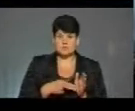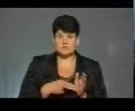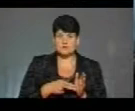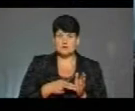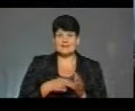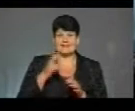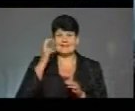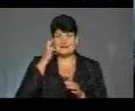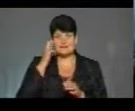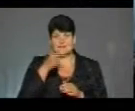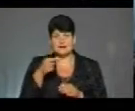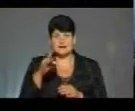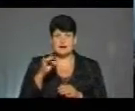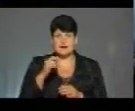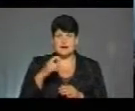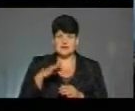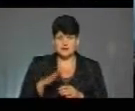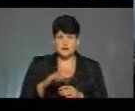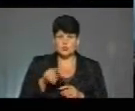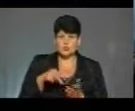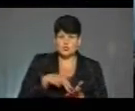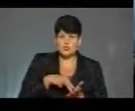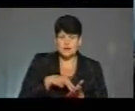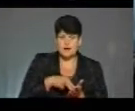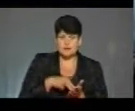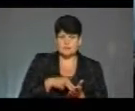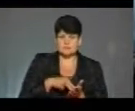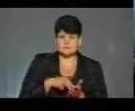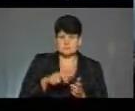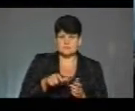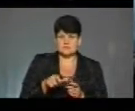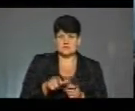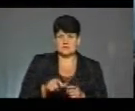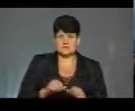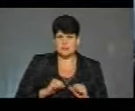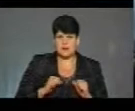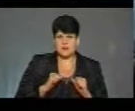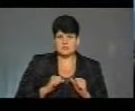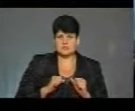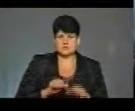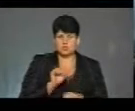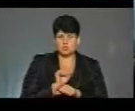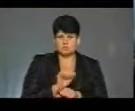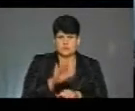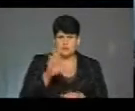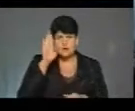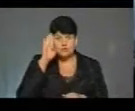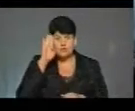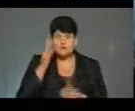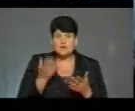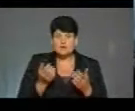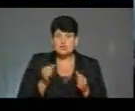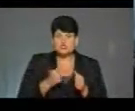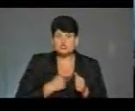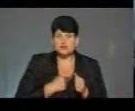маршрутом Київ-Рахів. Люди, які стояли на станції, намагалися попередити цього чоловіка, але, на жаль,